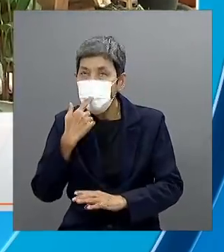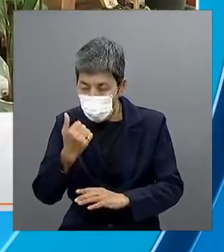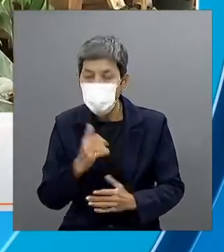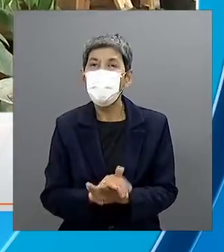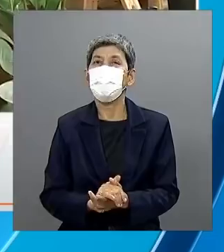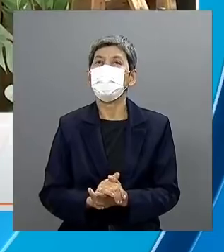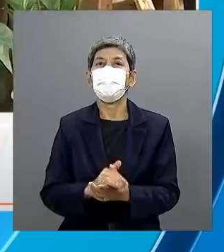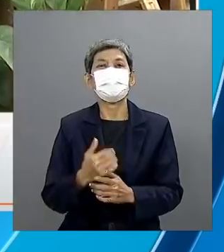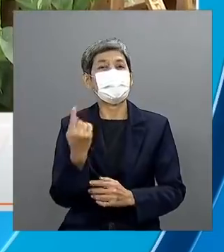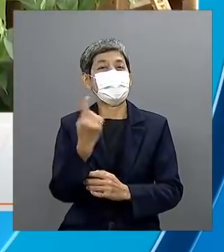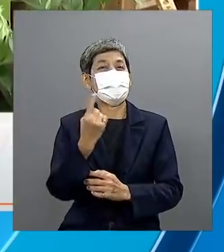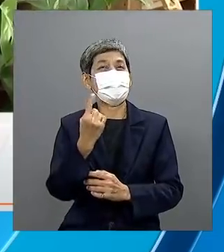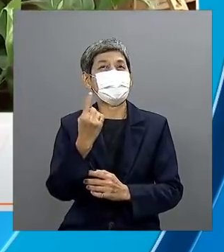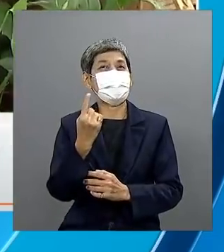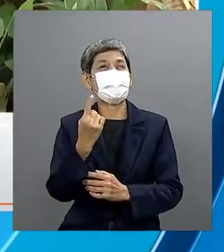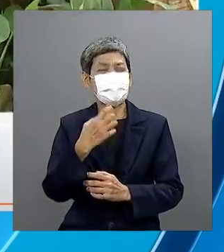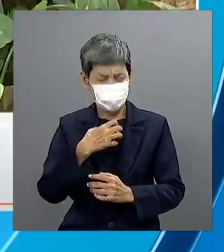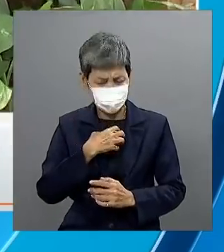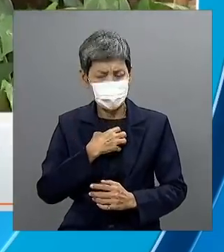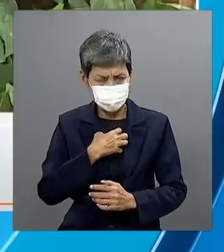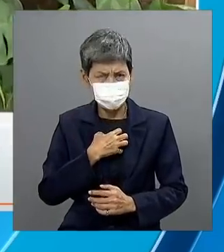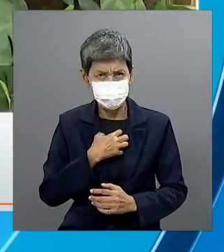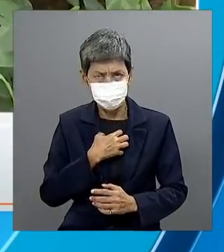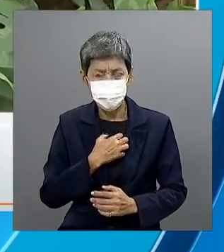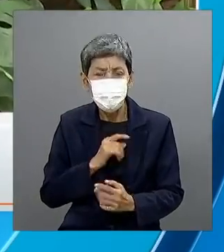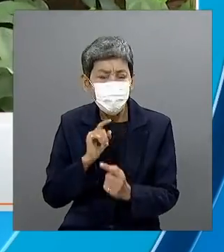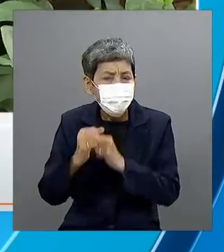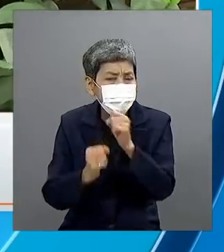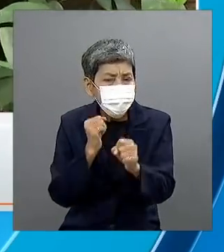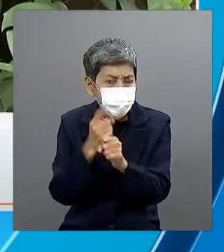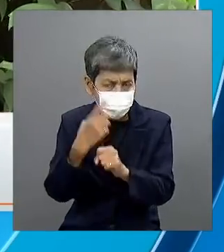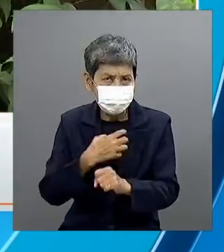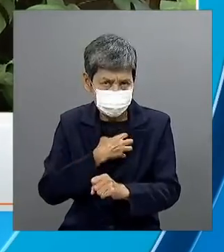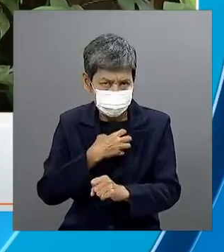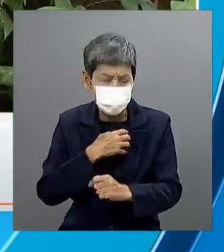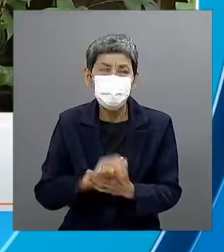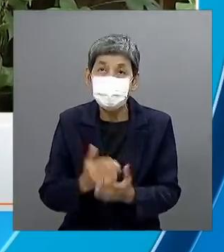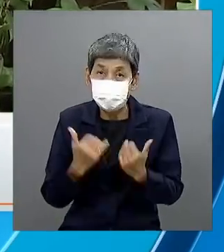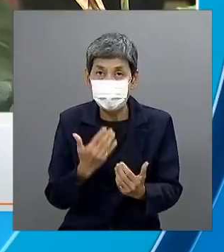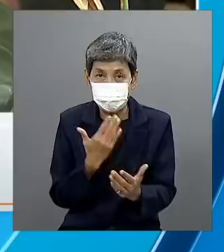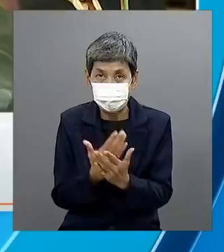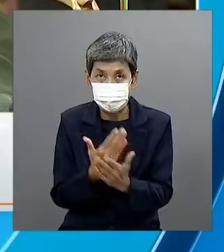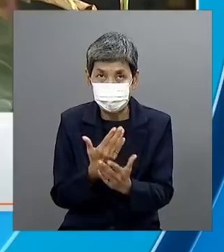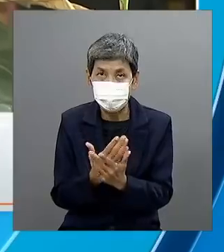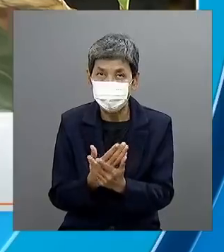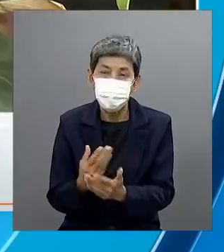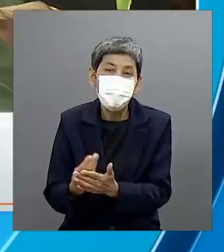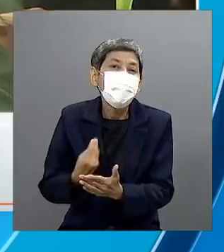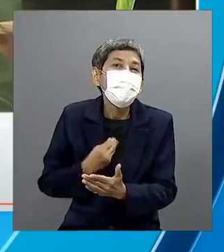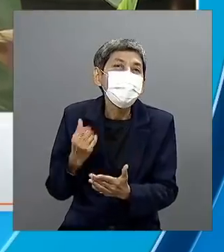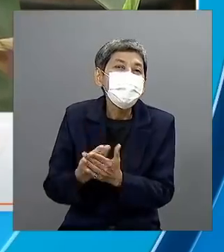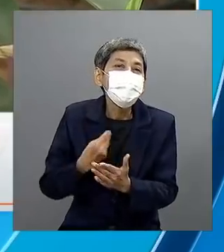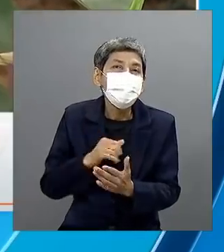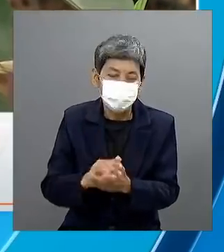วรู้สึกว่าเริ่มอยากจะไปเยี่ยมเยียนพี่บอมและปีใหม่เนี่ย เ พราะว่าตอนนี้เงินยังขาดอยู่ประมาณนึงเหมือนกัน คุณยกไม่ไหวหรอก